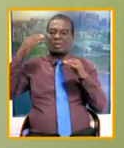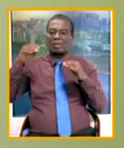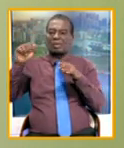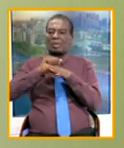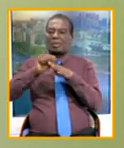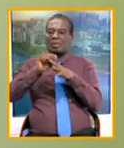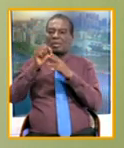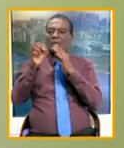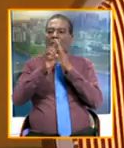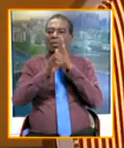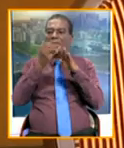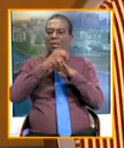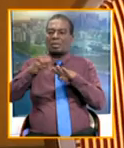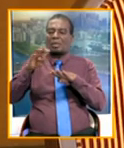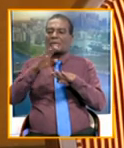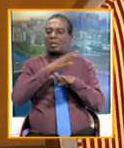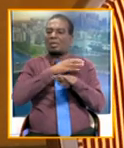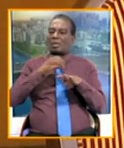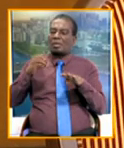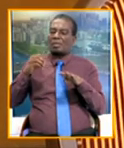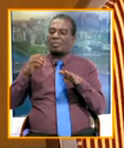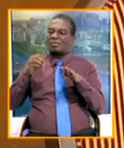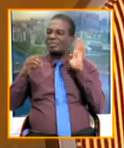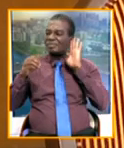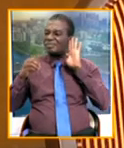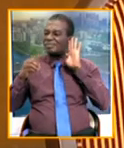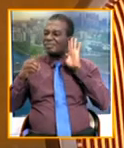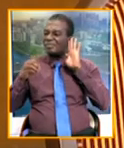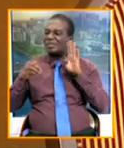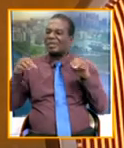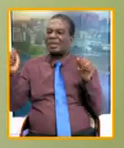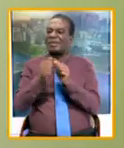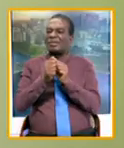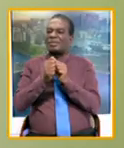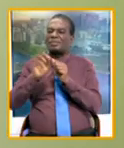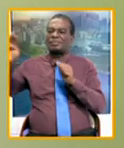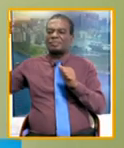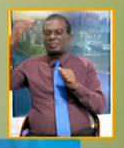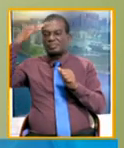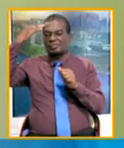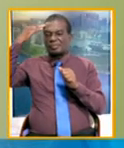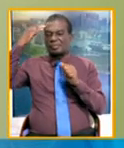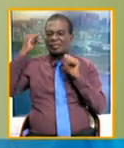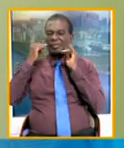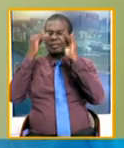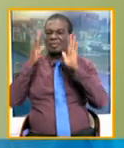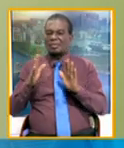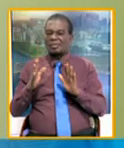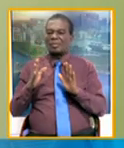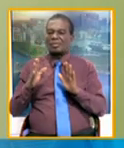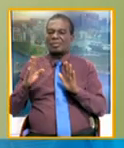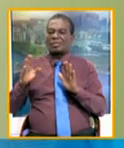Affaires étrangères, de l'intégration africaine de la diaspora, en liaison avec les ministères concernés,